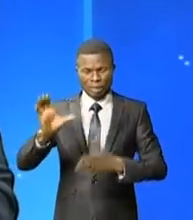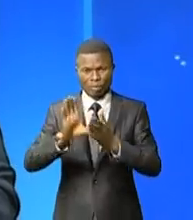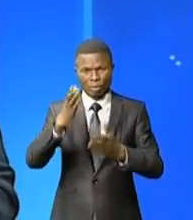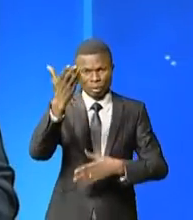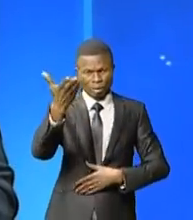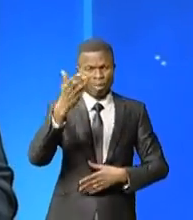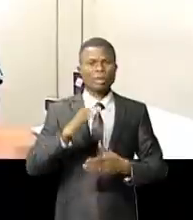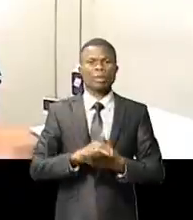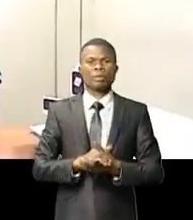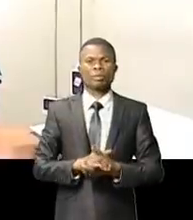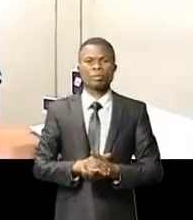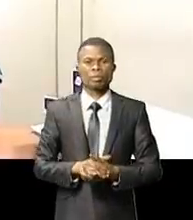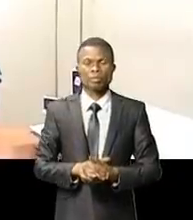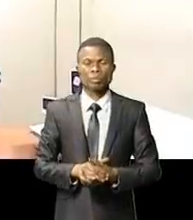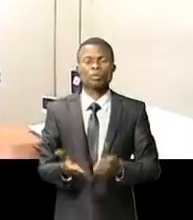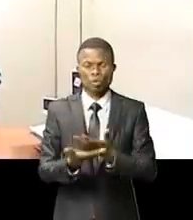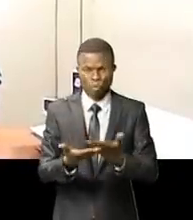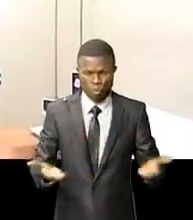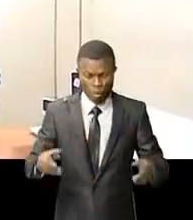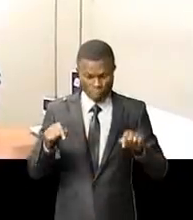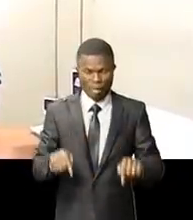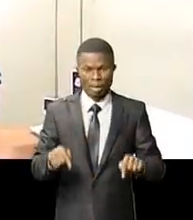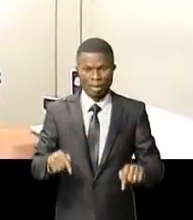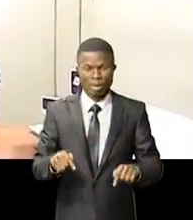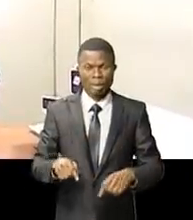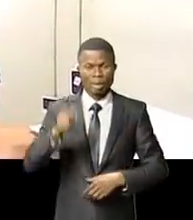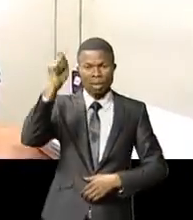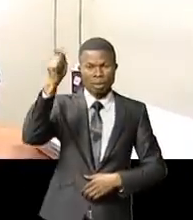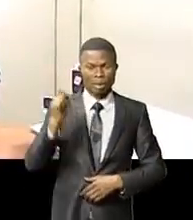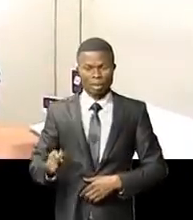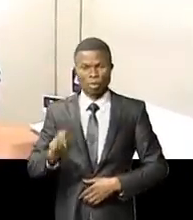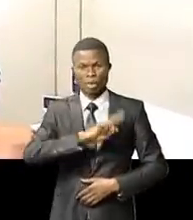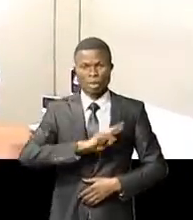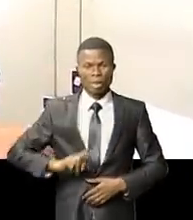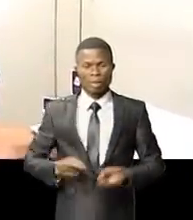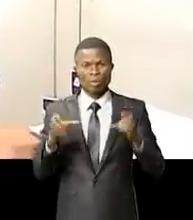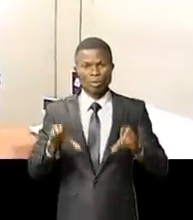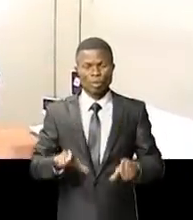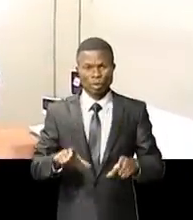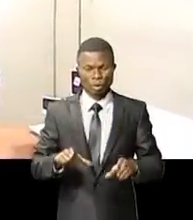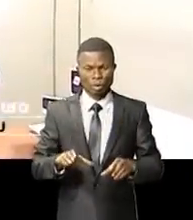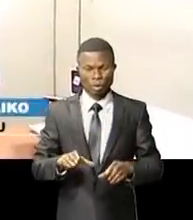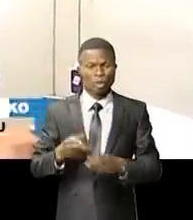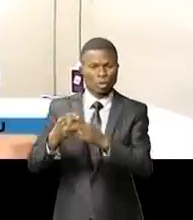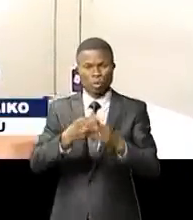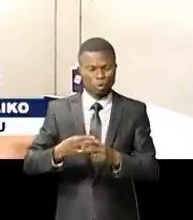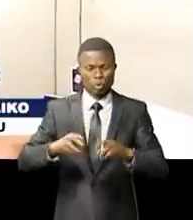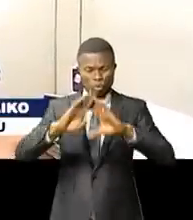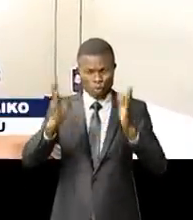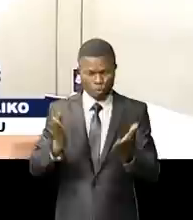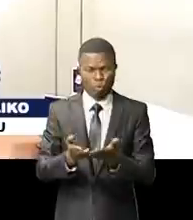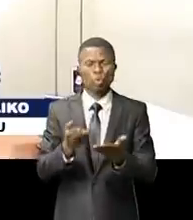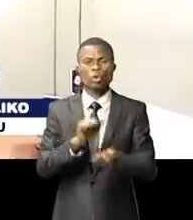l'écoute. Ah oui, pour le moment, les forces armées de la République démocratique du Congo consolident toutes ces